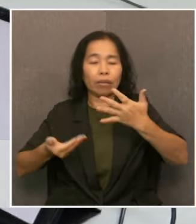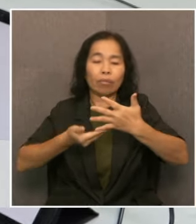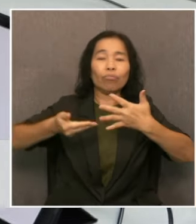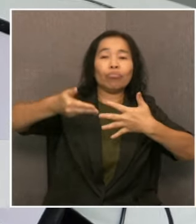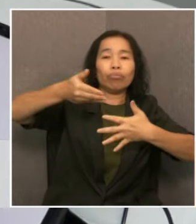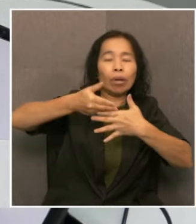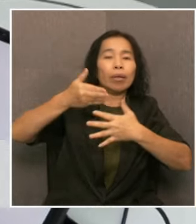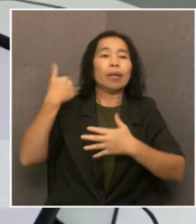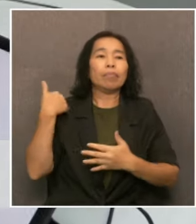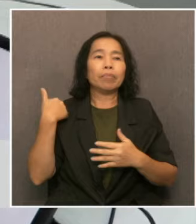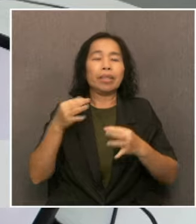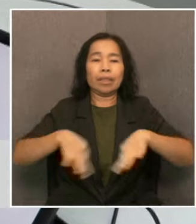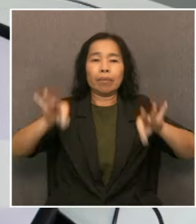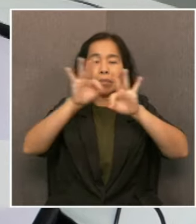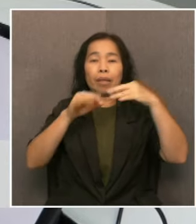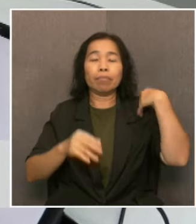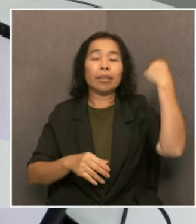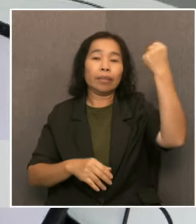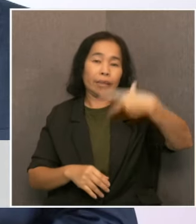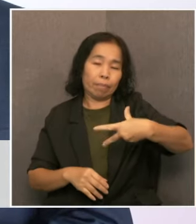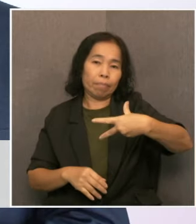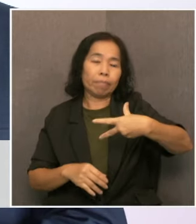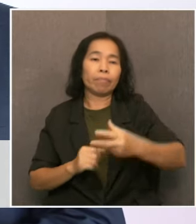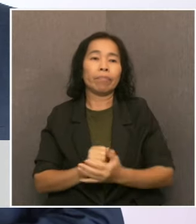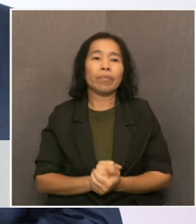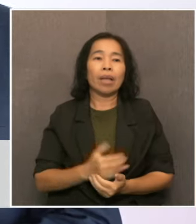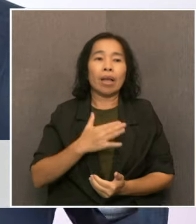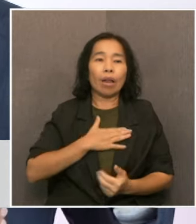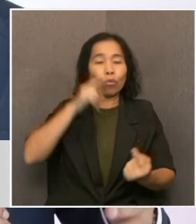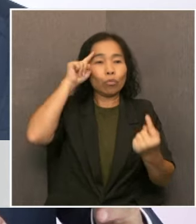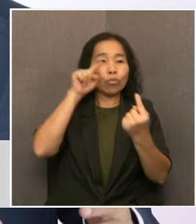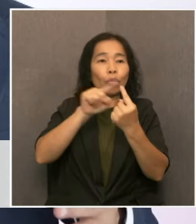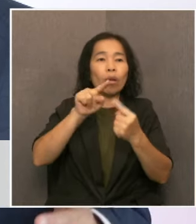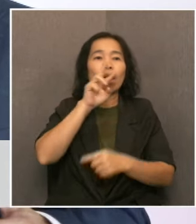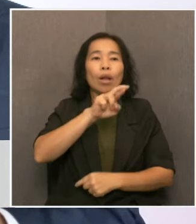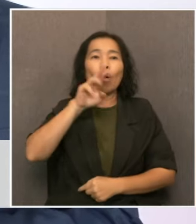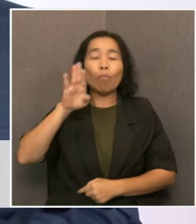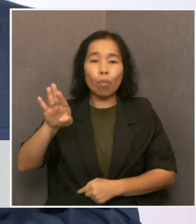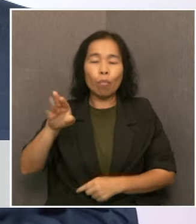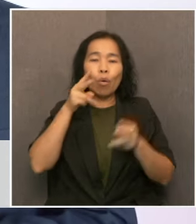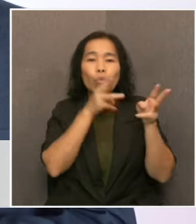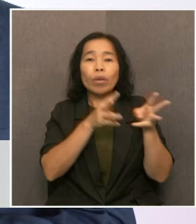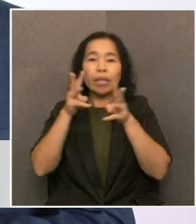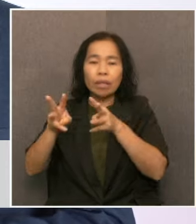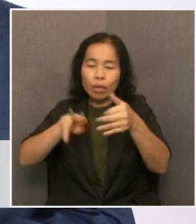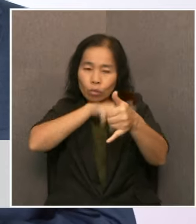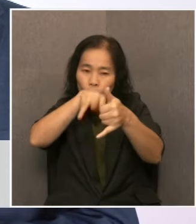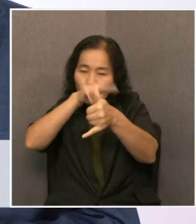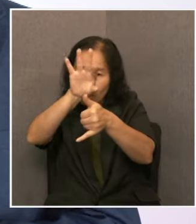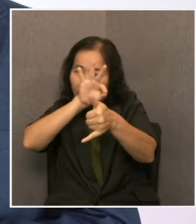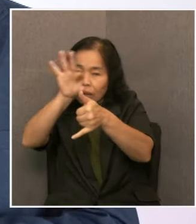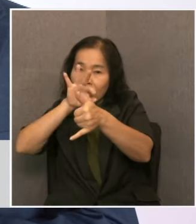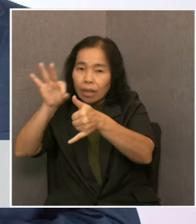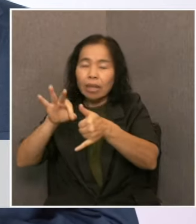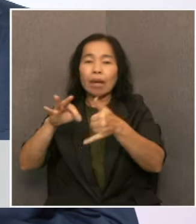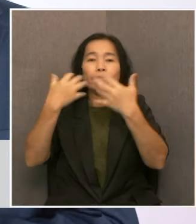กผ่าน 3 กลยุษหลกที่สำคัญเราจะเ้นเรื่องของระบบการคัดกรองน้น้องอรทิสติกด้วยเครื่องมื